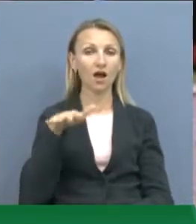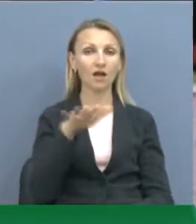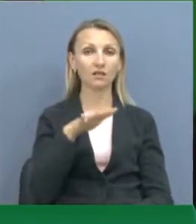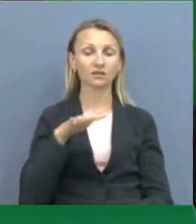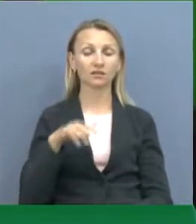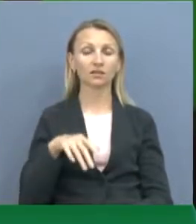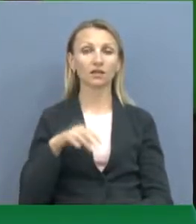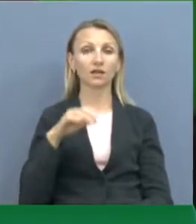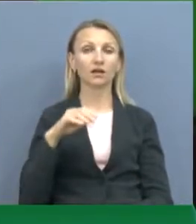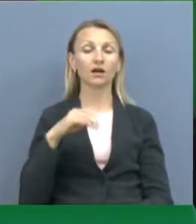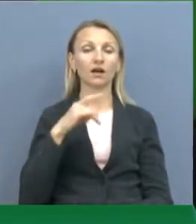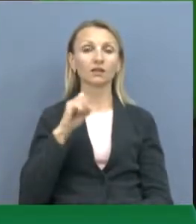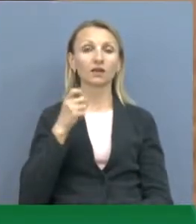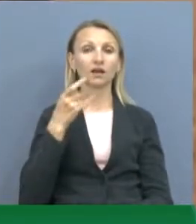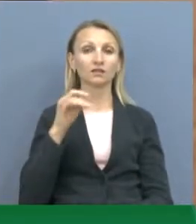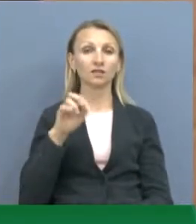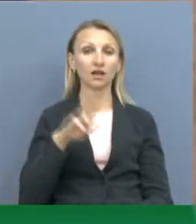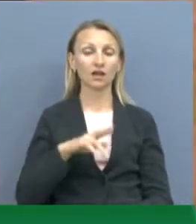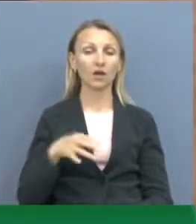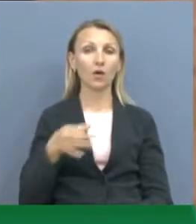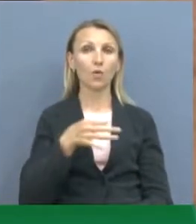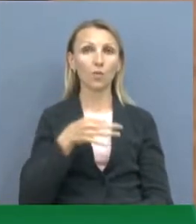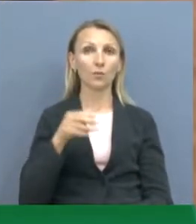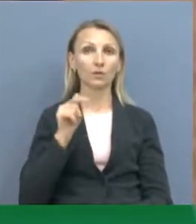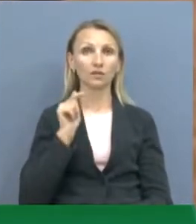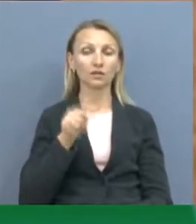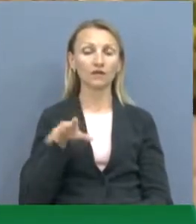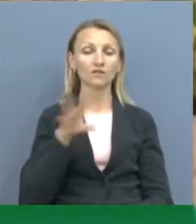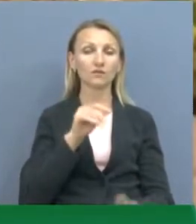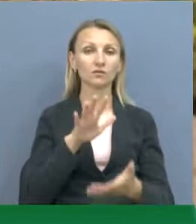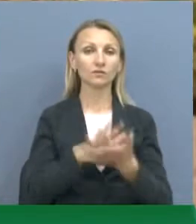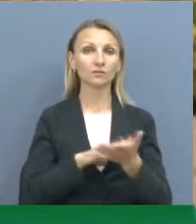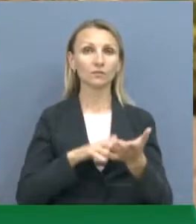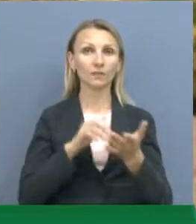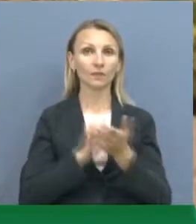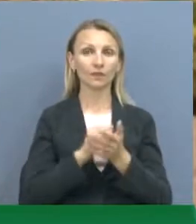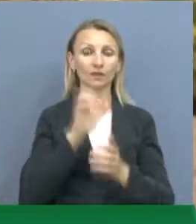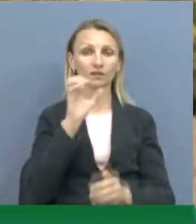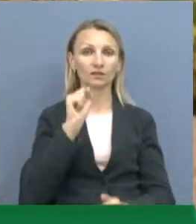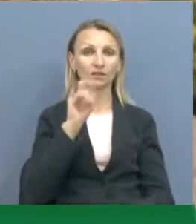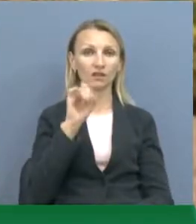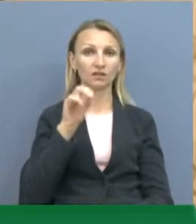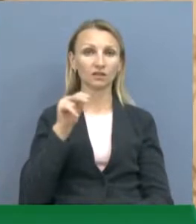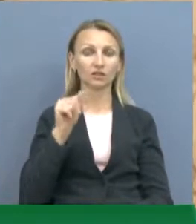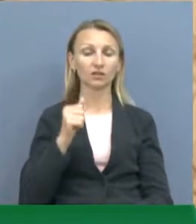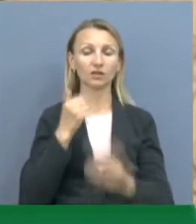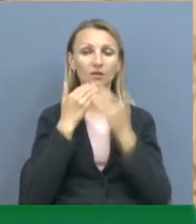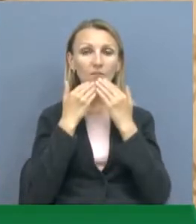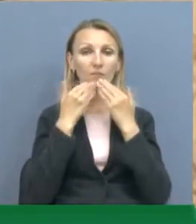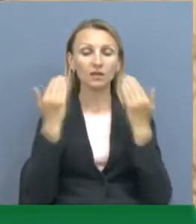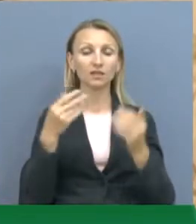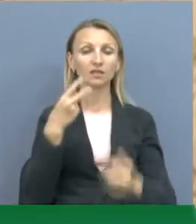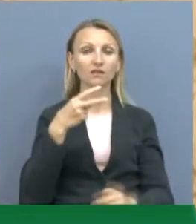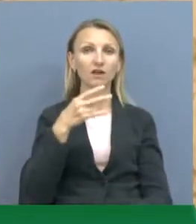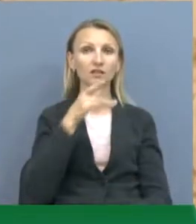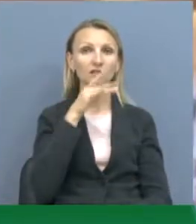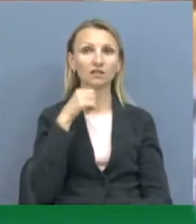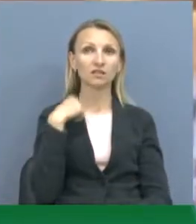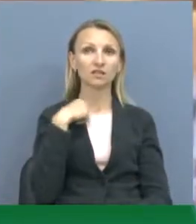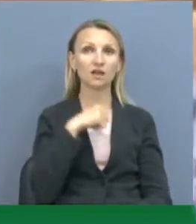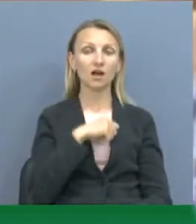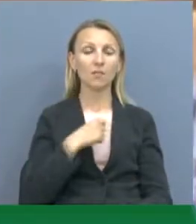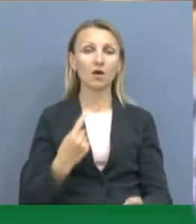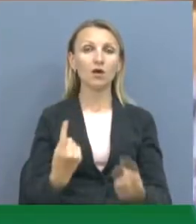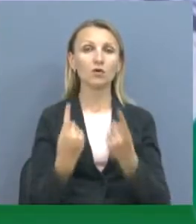Калмыкия и Астраханская область сейчас терпят колоссальный урон. Причина – саранча. За последние два десятилетия это самое